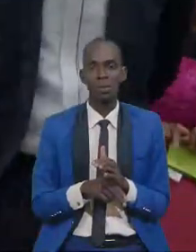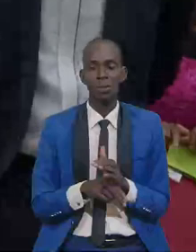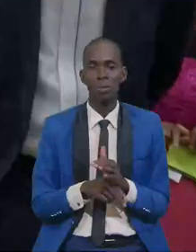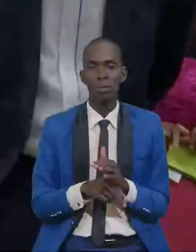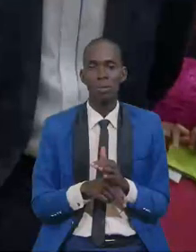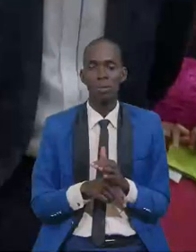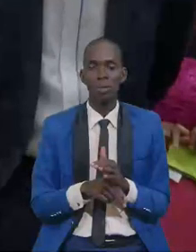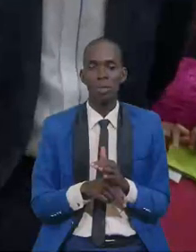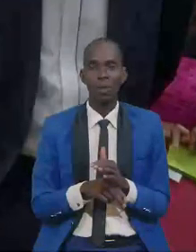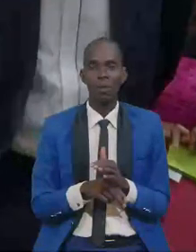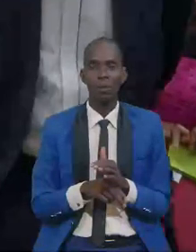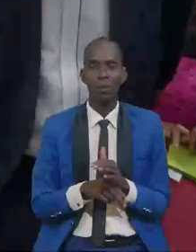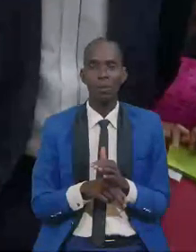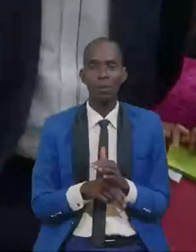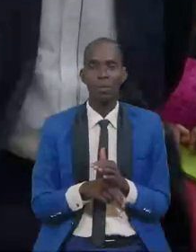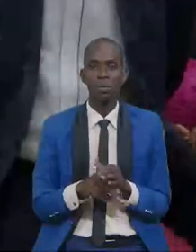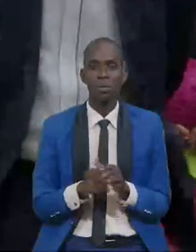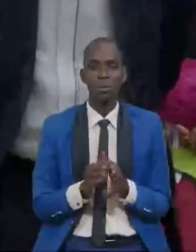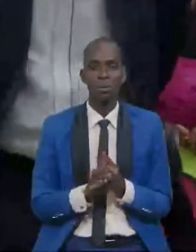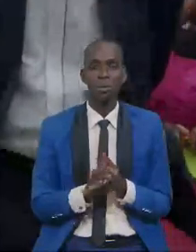profond, large.